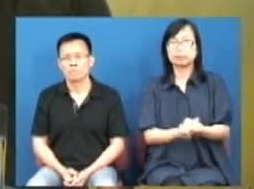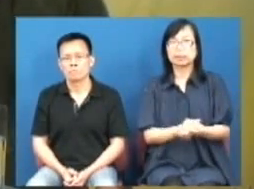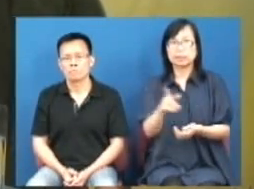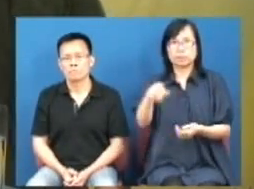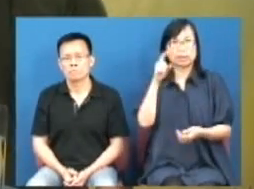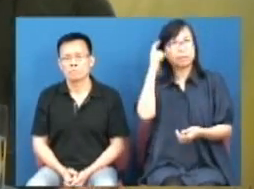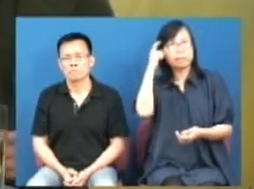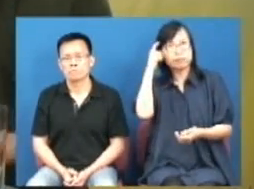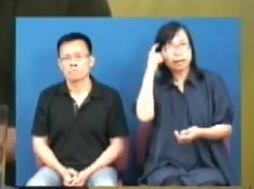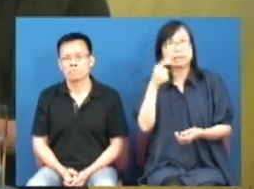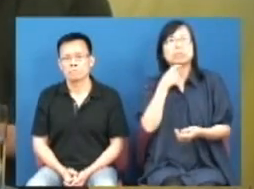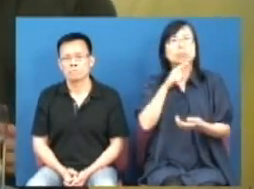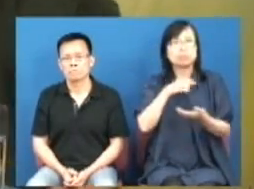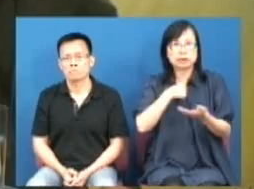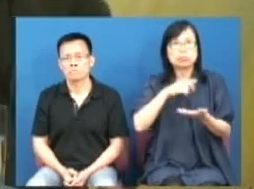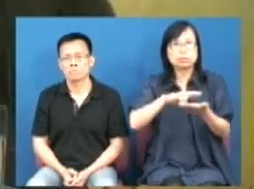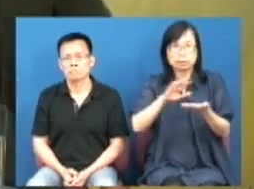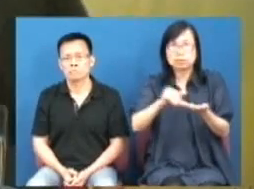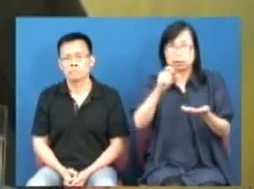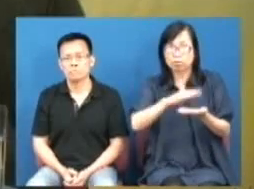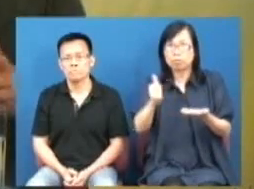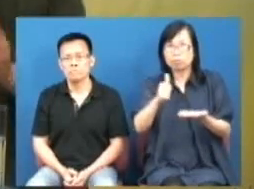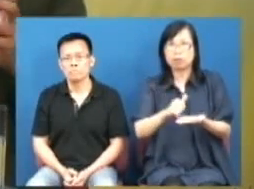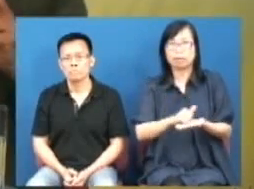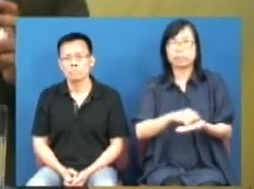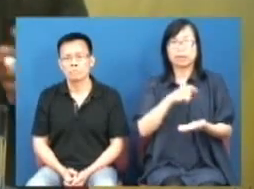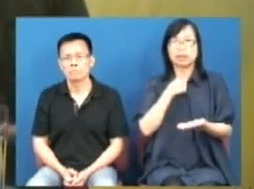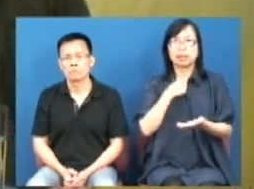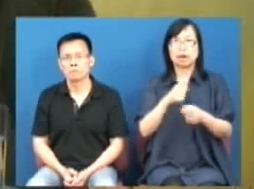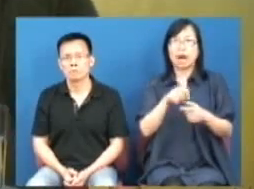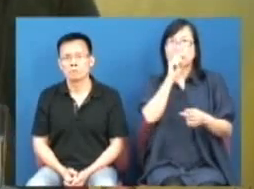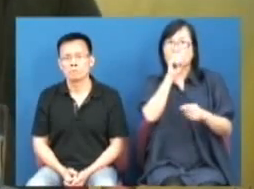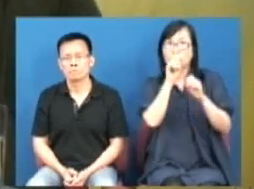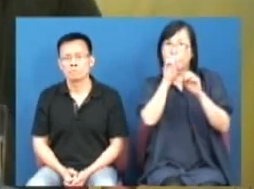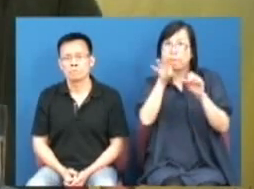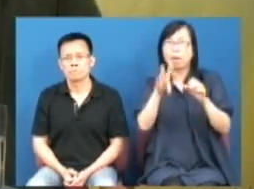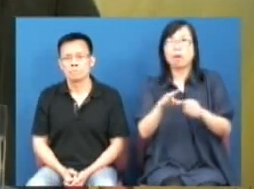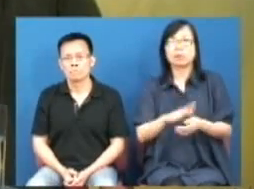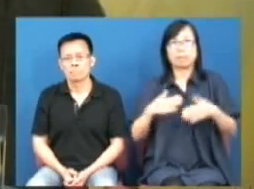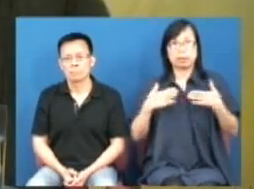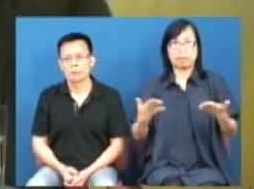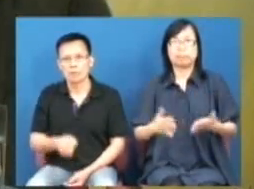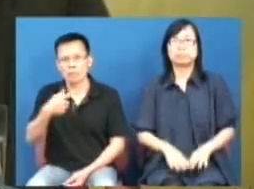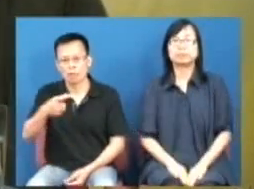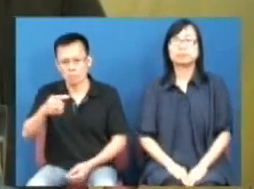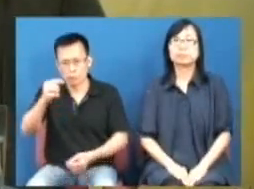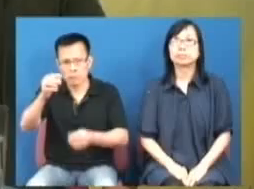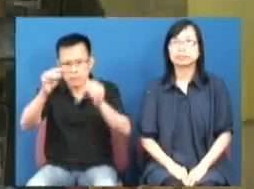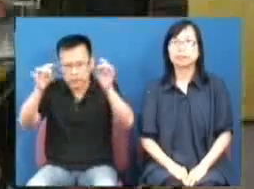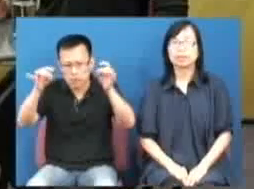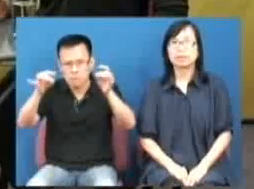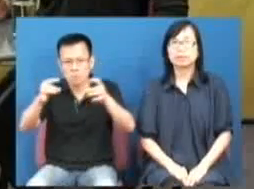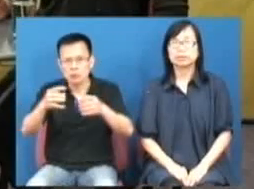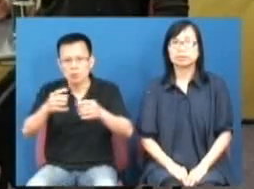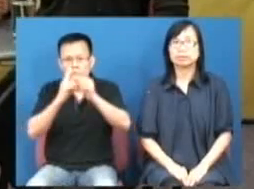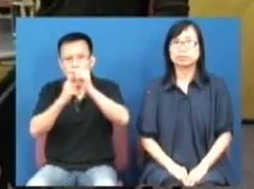念咧，仲我哋搞清楚啦，藉住個機會即係好似搞清楚我哋啲對啲廣播啊呢啲咁嘅觀念。 我揸住佢哋啲中文嘅文